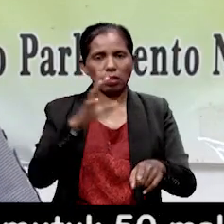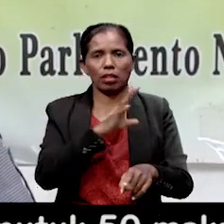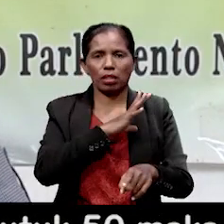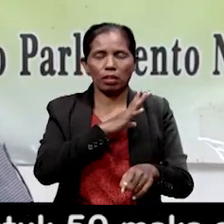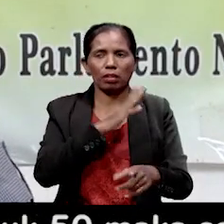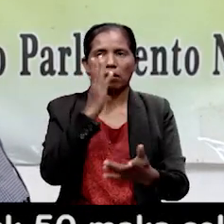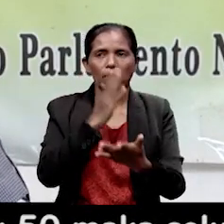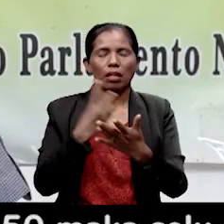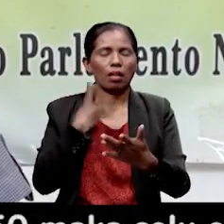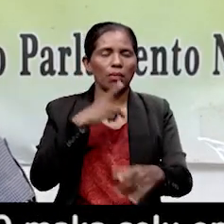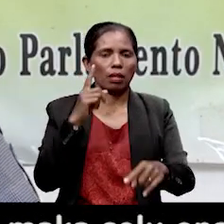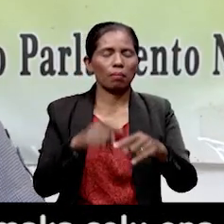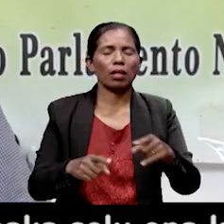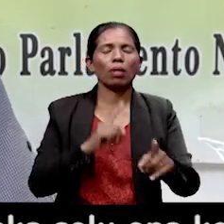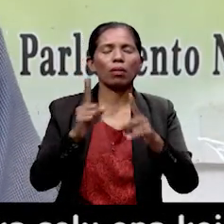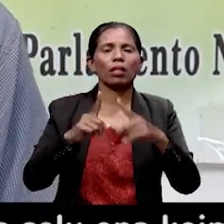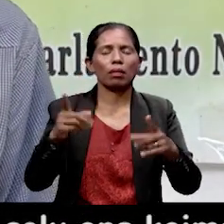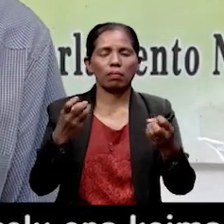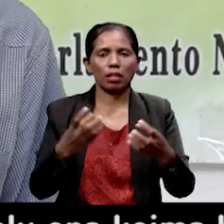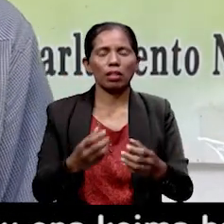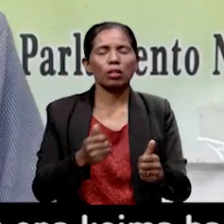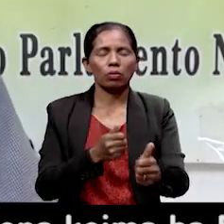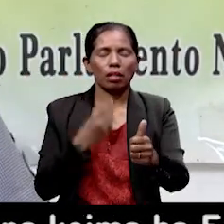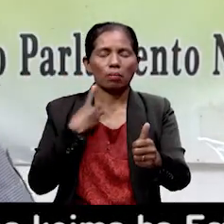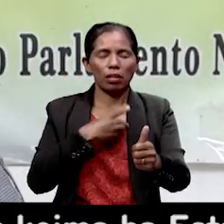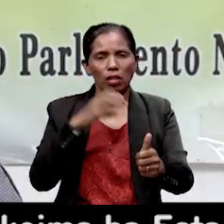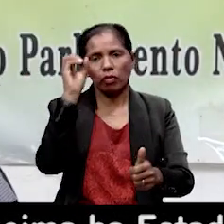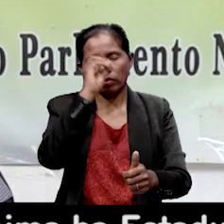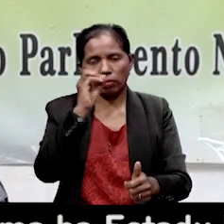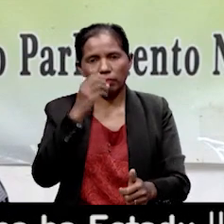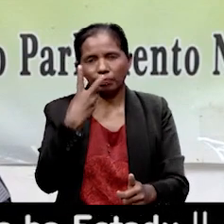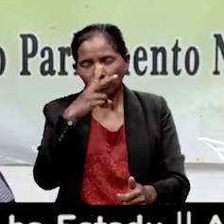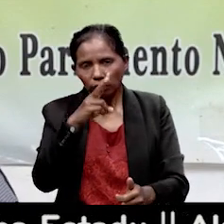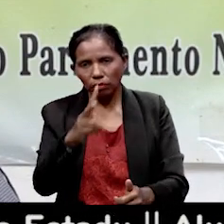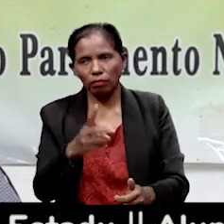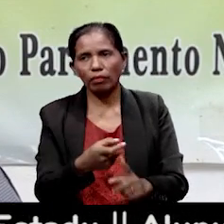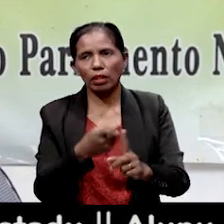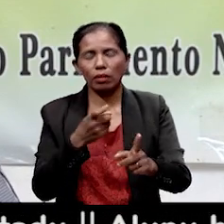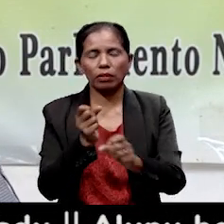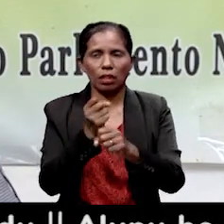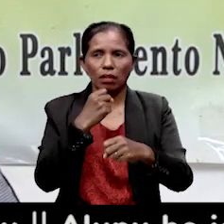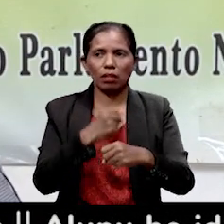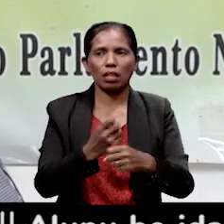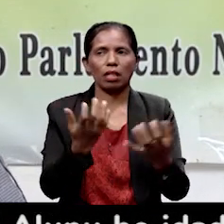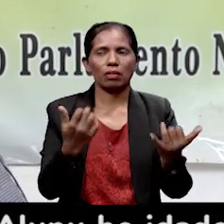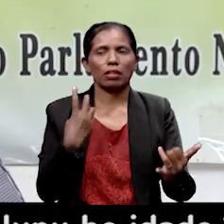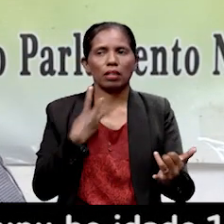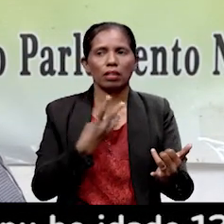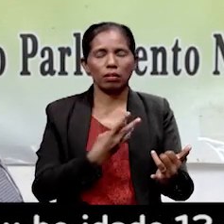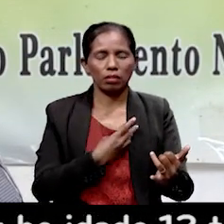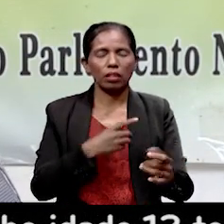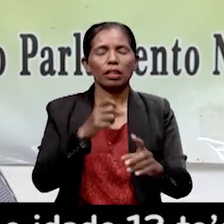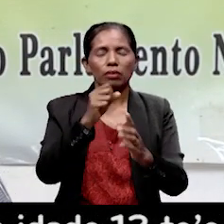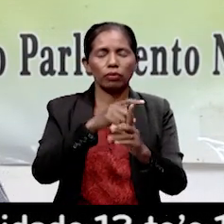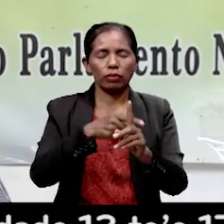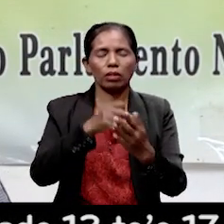mati dia kami label kulit barat ida ne mak tuira mini observasi hari kata ke dalam rumahmu susi ida ne mak di halo be tua warni ita dari September bau tubuh